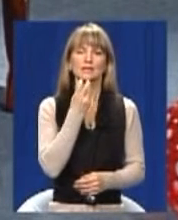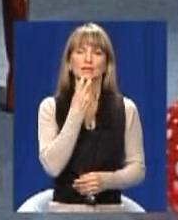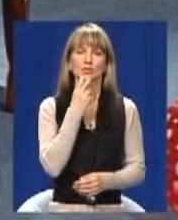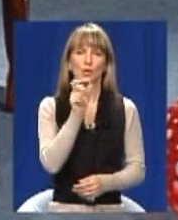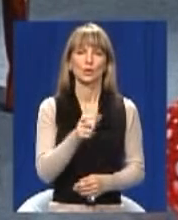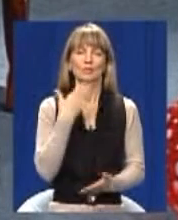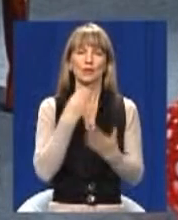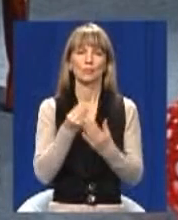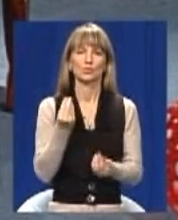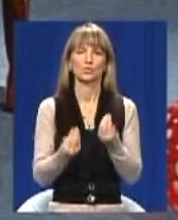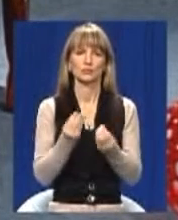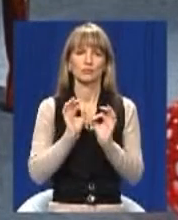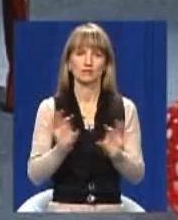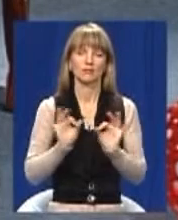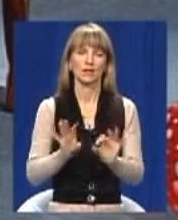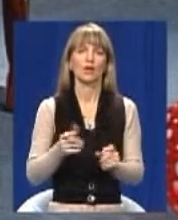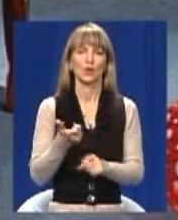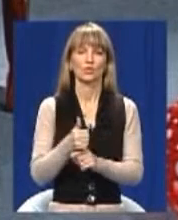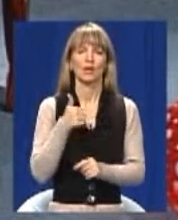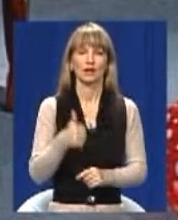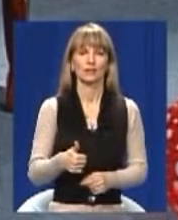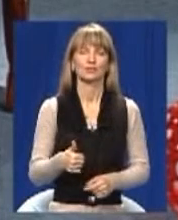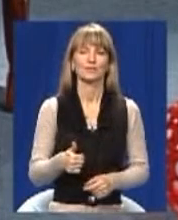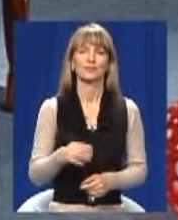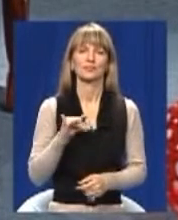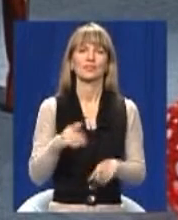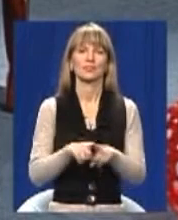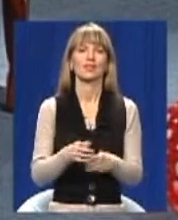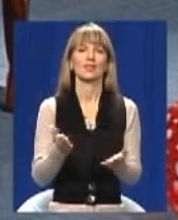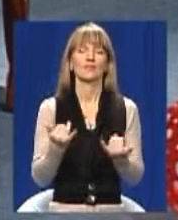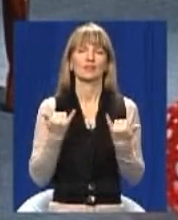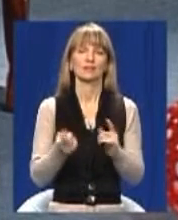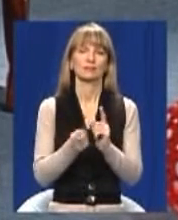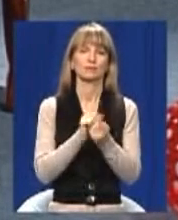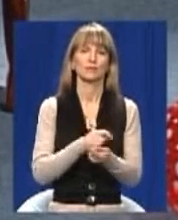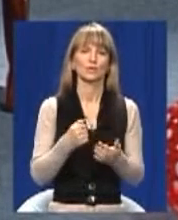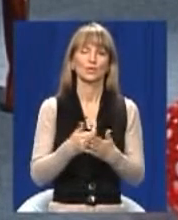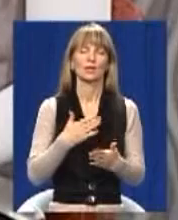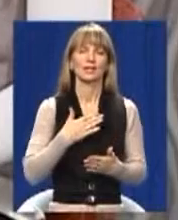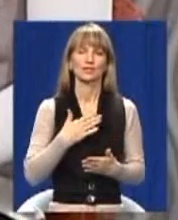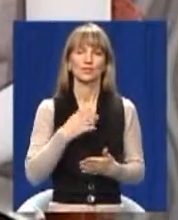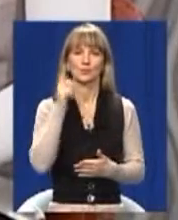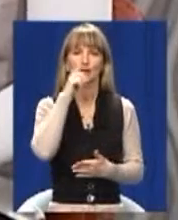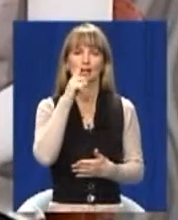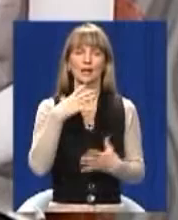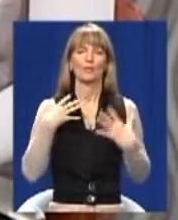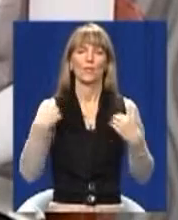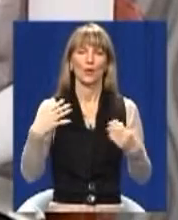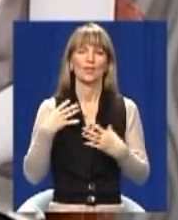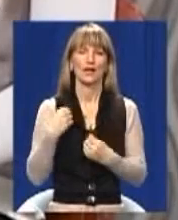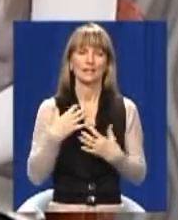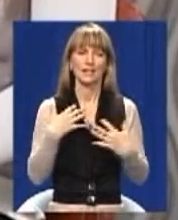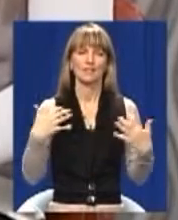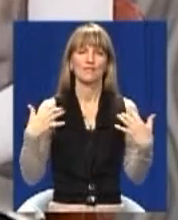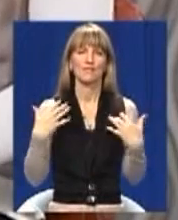і розважати також аудиторію. Це дуже таки добрі речі. А також, давай тепер перейдемо до наших маленьких пухнастих